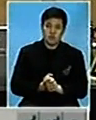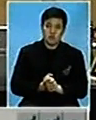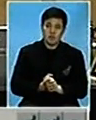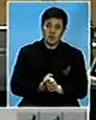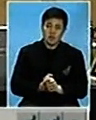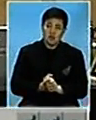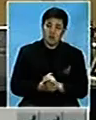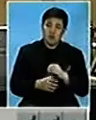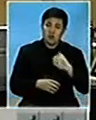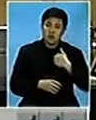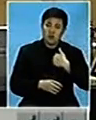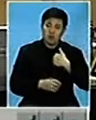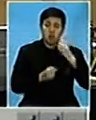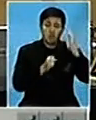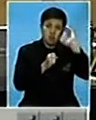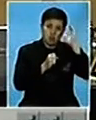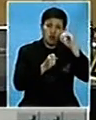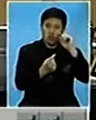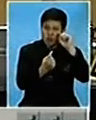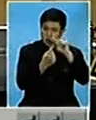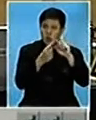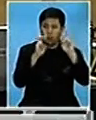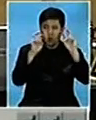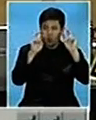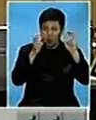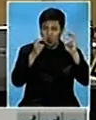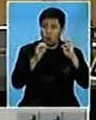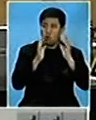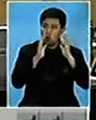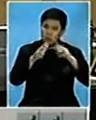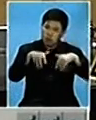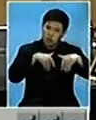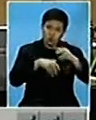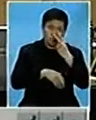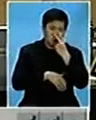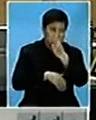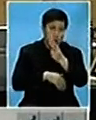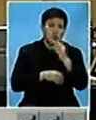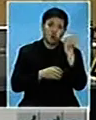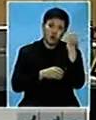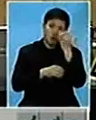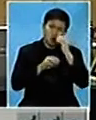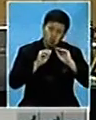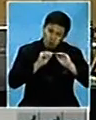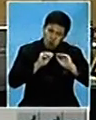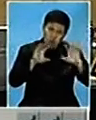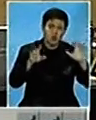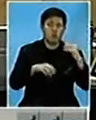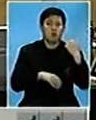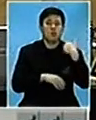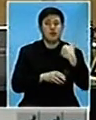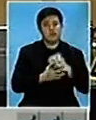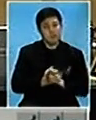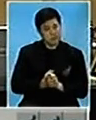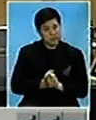เราอภิปรายเนี่ยก็ขอให้อยู่ในประเด็นประชาชนเขาดูอยู่แล้วก็ถ่ายทอดการประชุมสภานะ